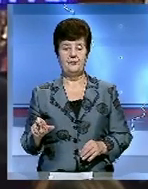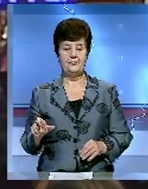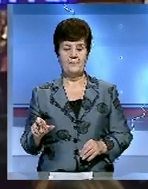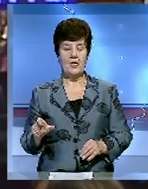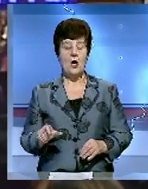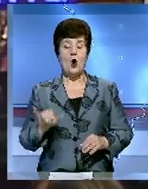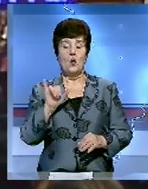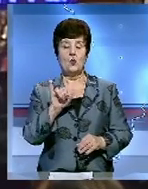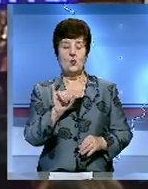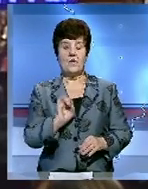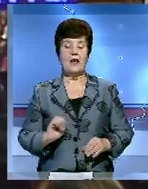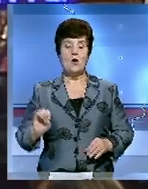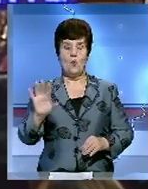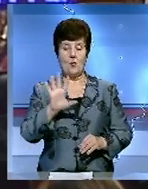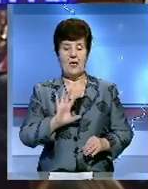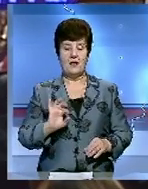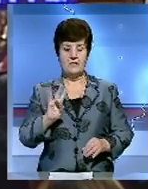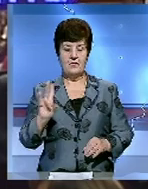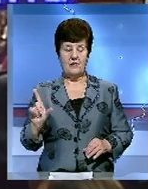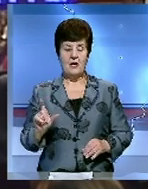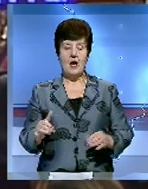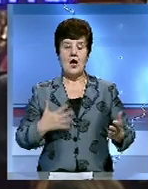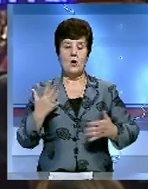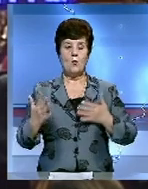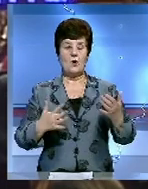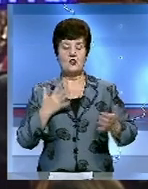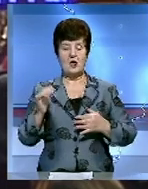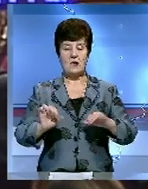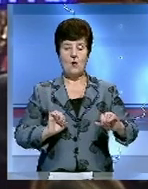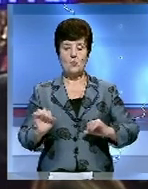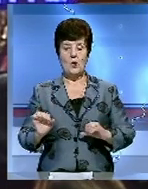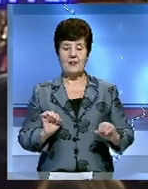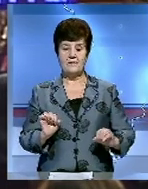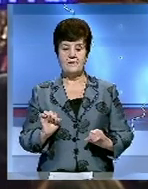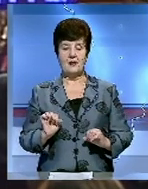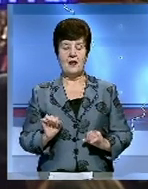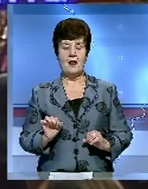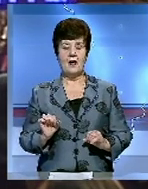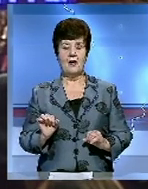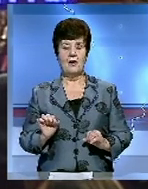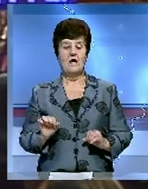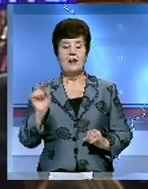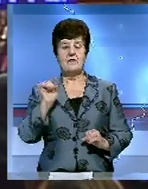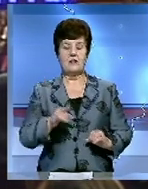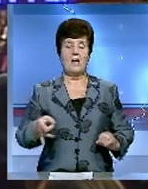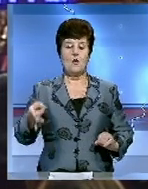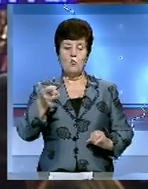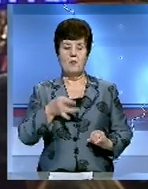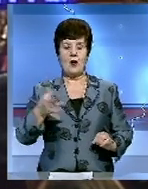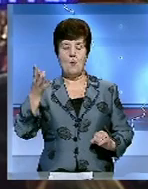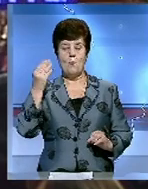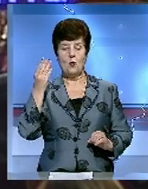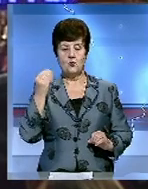Uniunea Europeană încurajează autoritățile din Republica Moldova